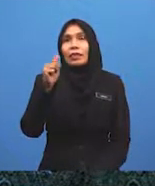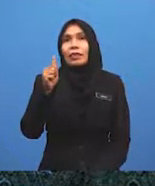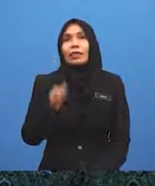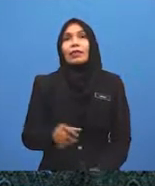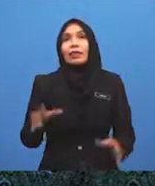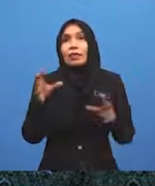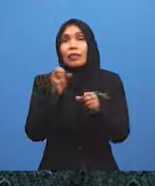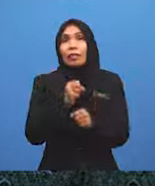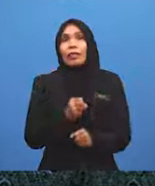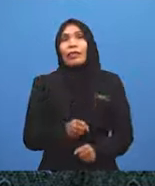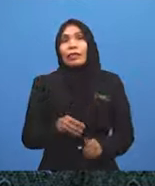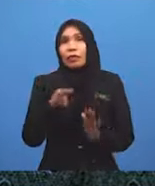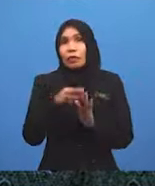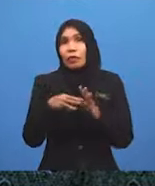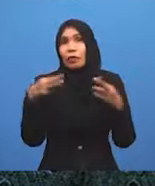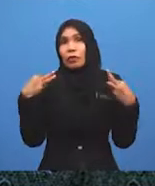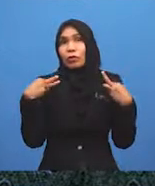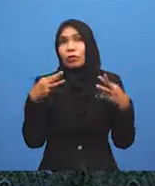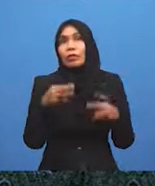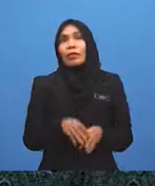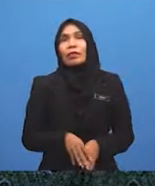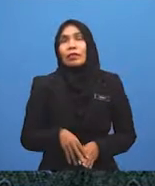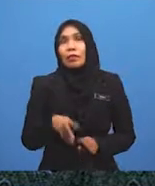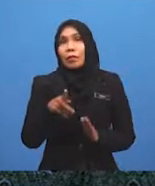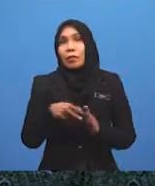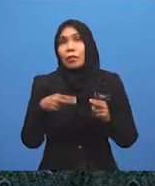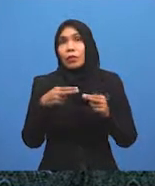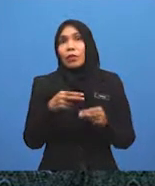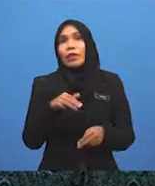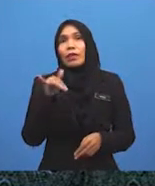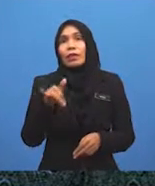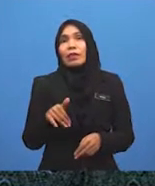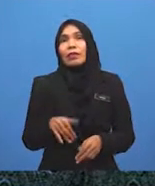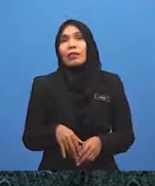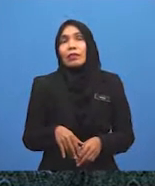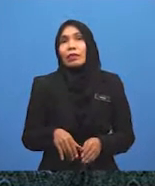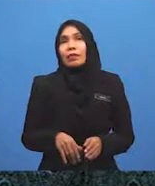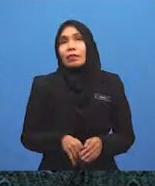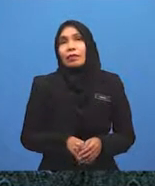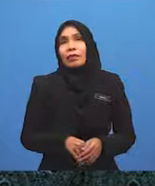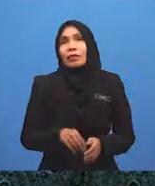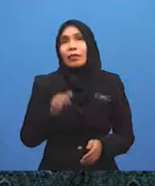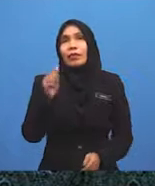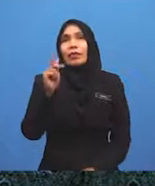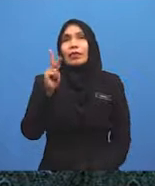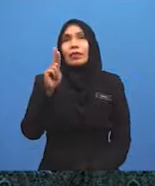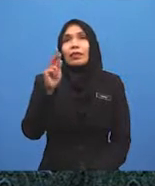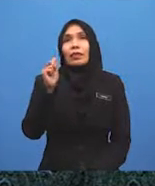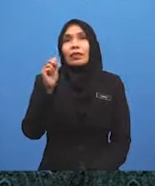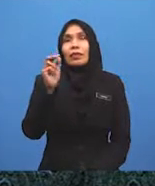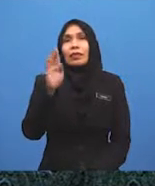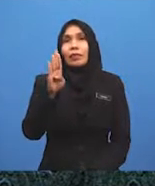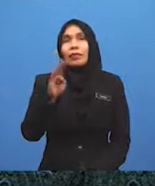perhubungan yang lebih akrab sesama jiran? Apakah jawapannya?